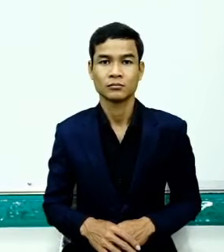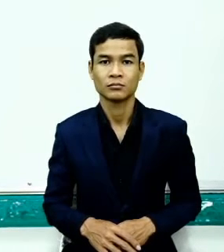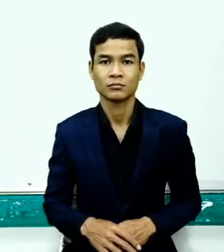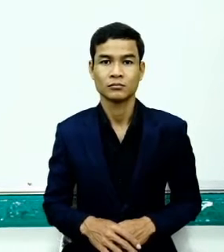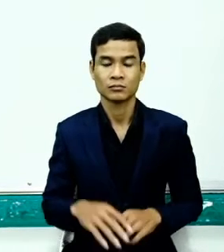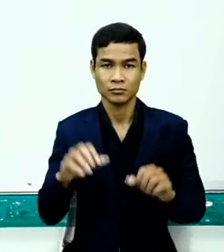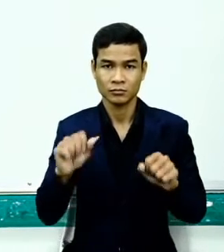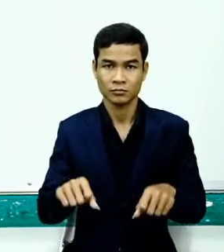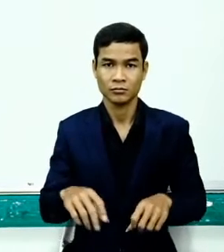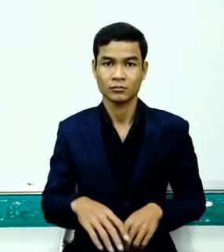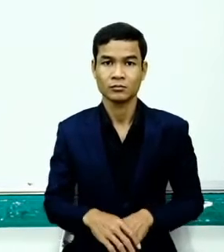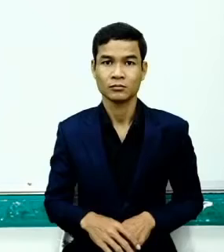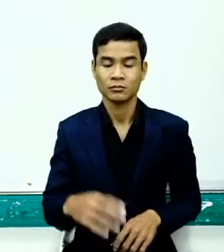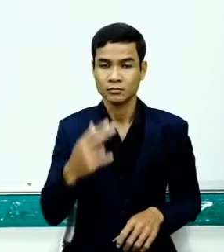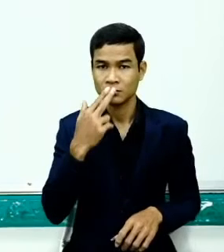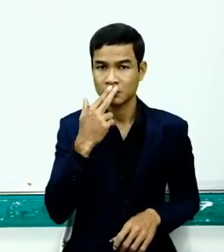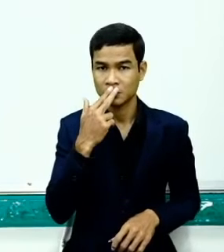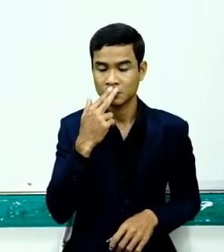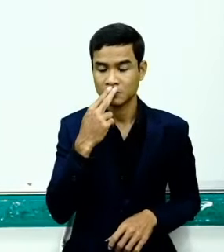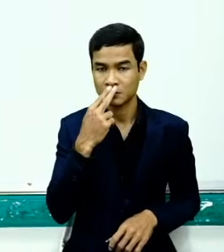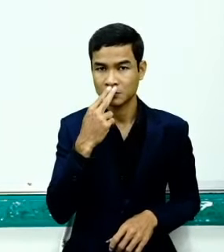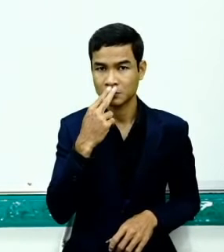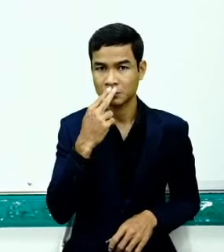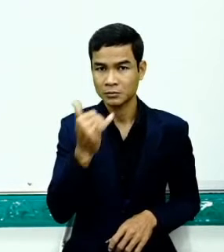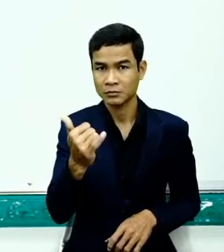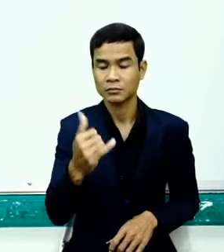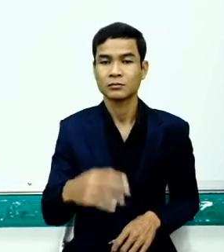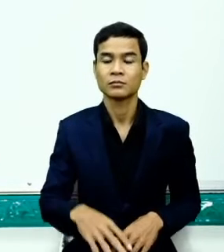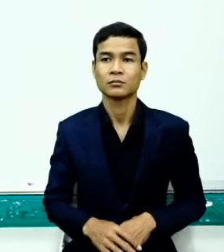ចាញួរ